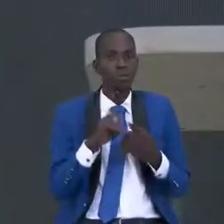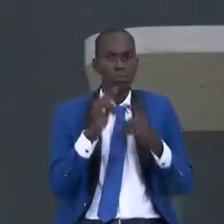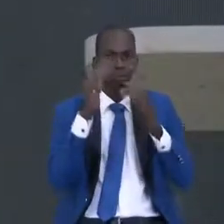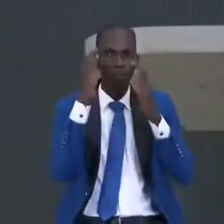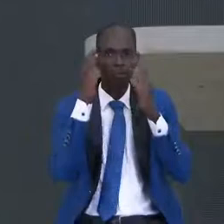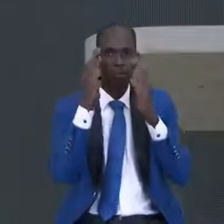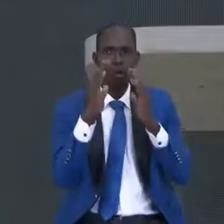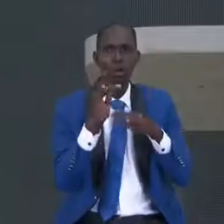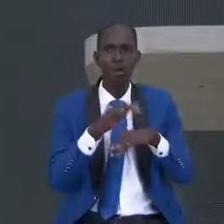promesse,